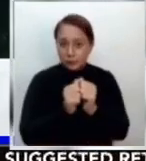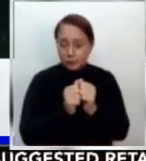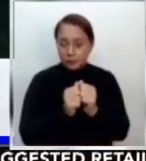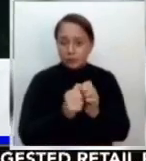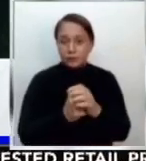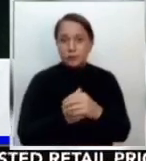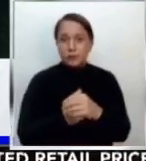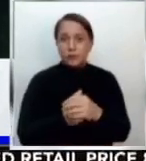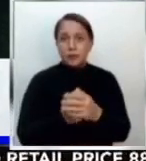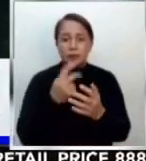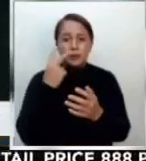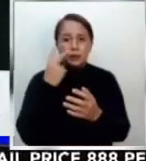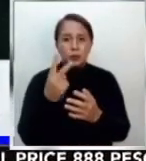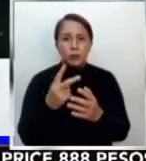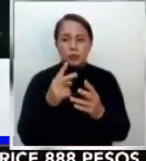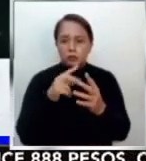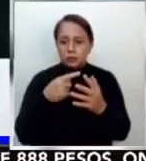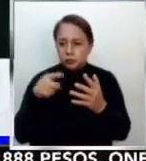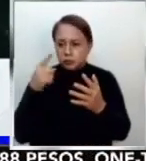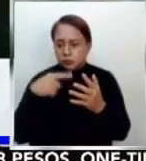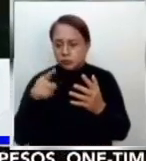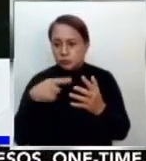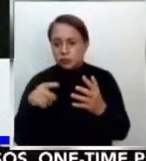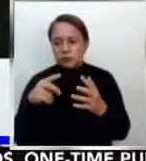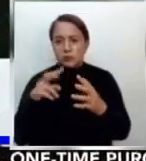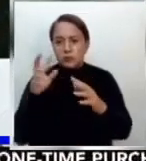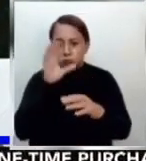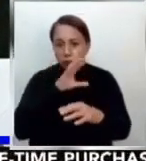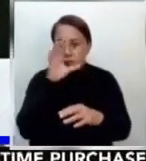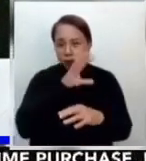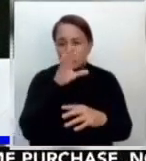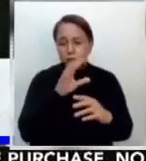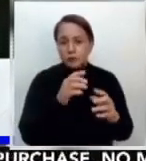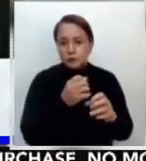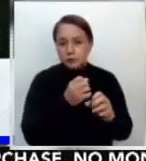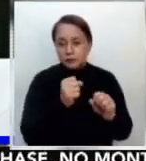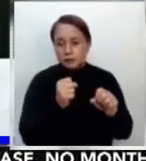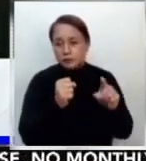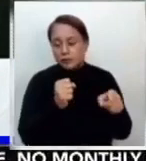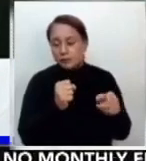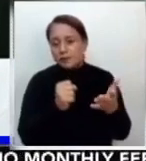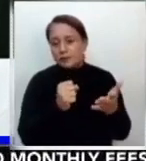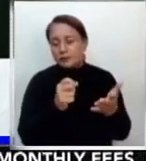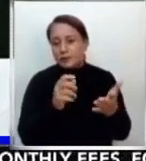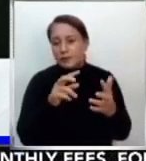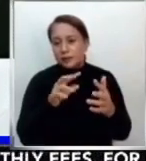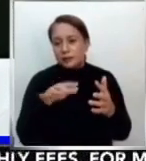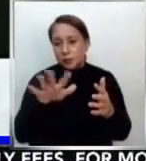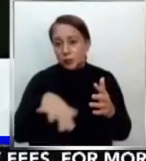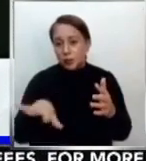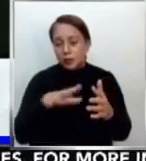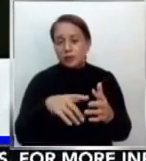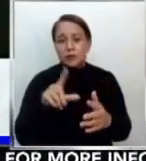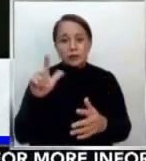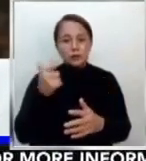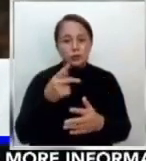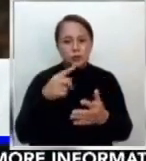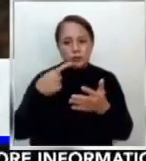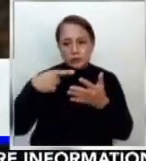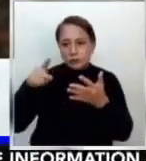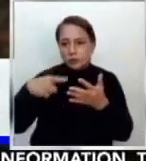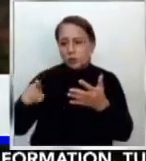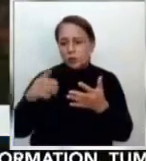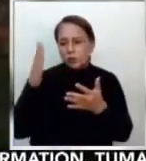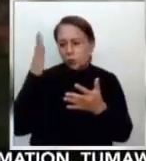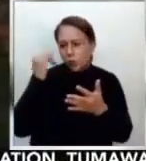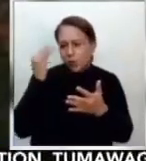Patuloy ang isinasigong search and retrieval operation sa lugar habang pinaiimbestigahan na ng local government ang dahilan ng pagguho. Yeah, it's